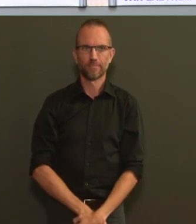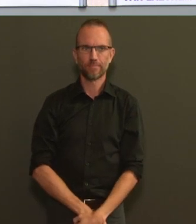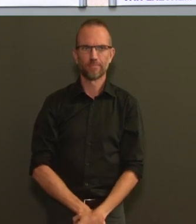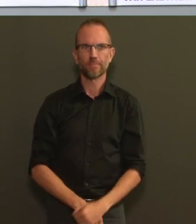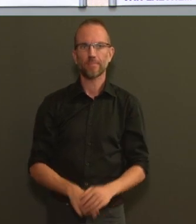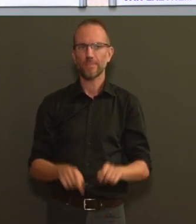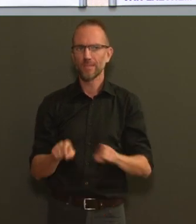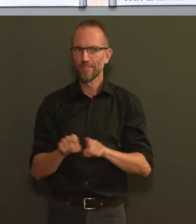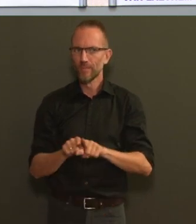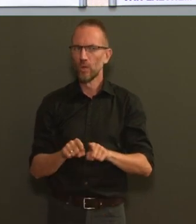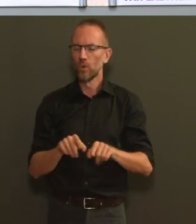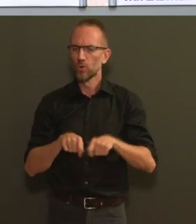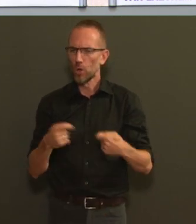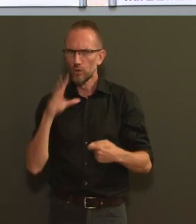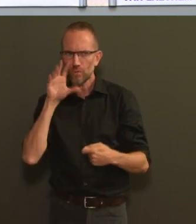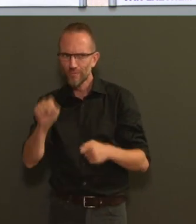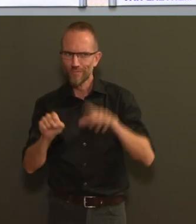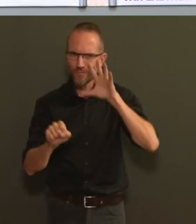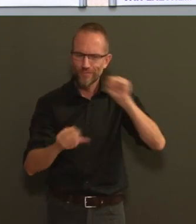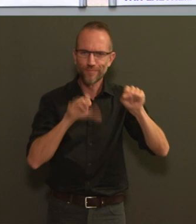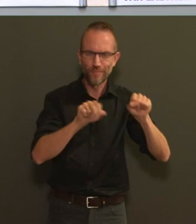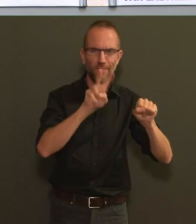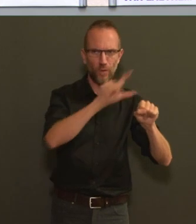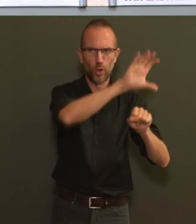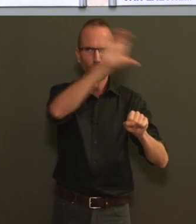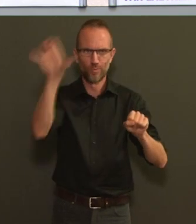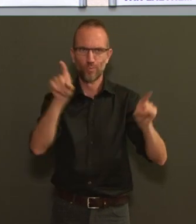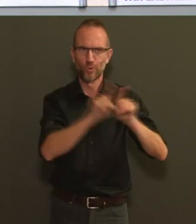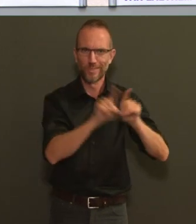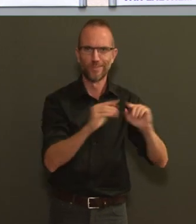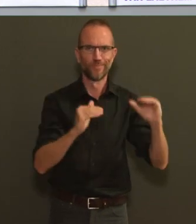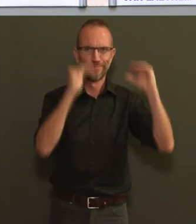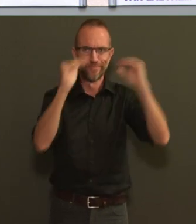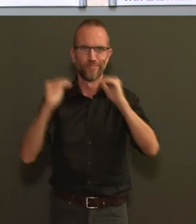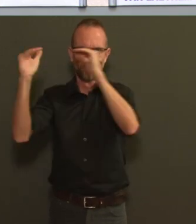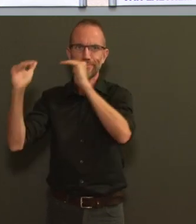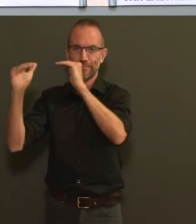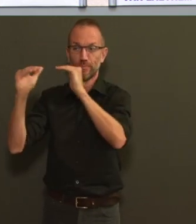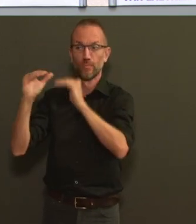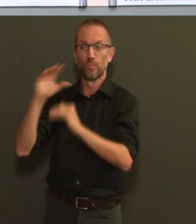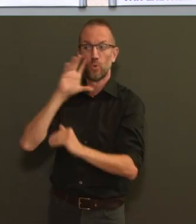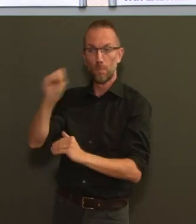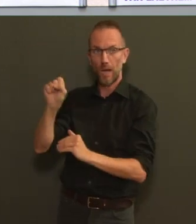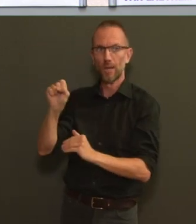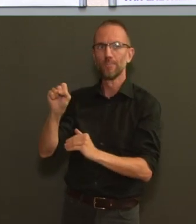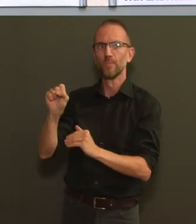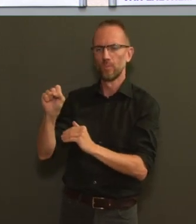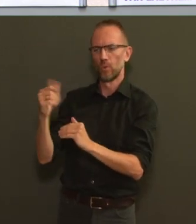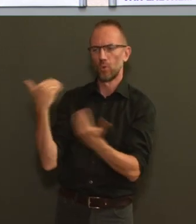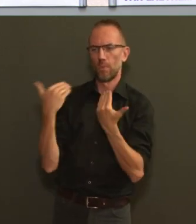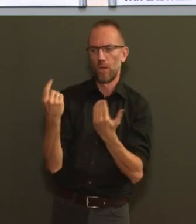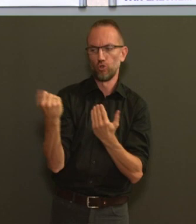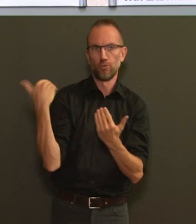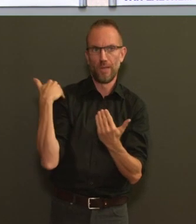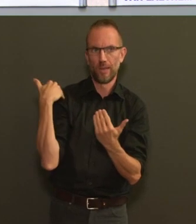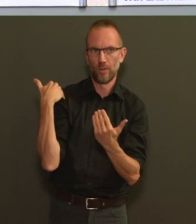en Flandre et nous constatons actuellement, par rapport à la semaine qui précède, un doublement du nombre de cas au